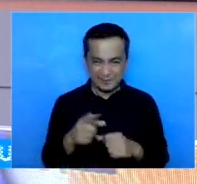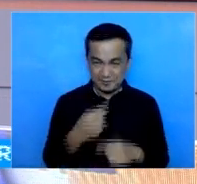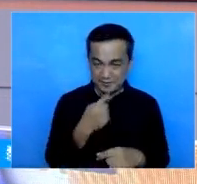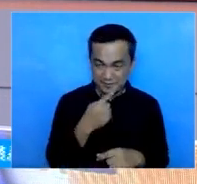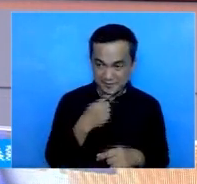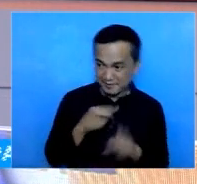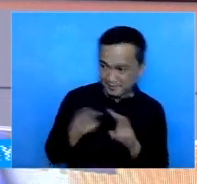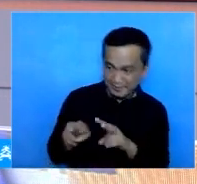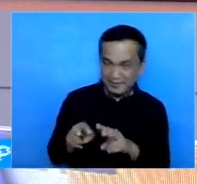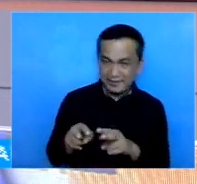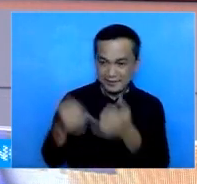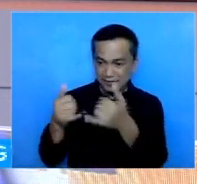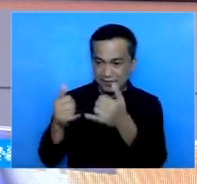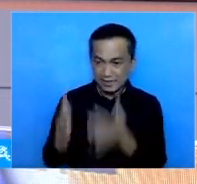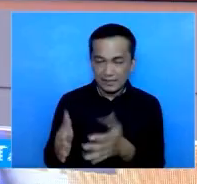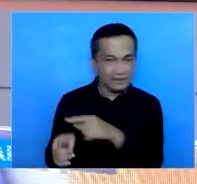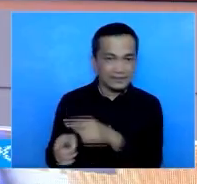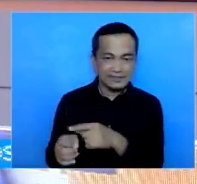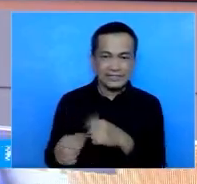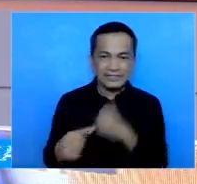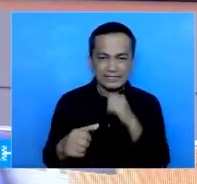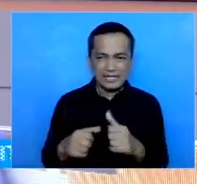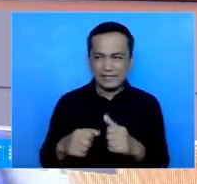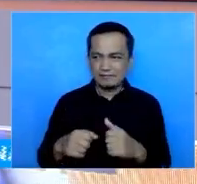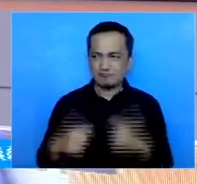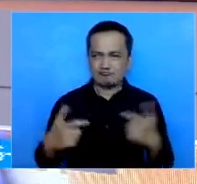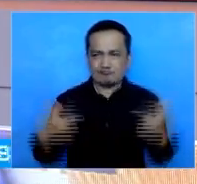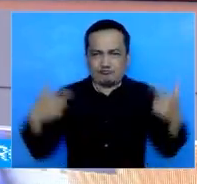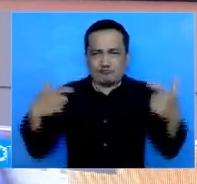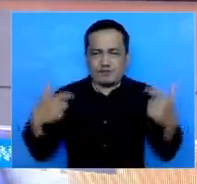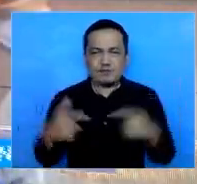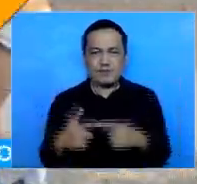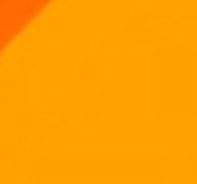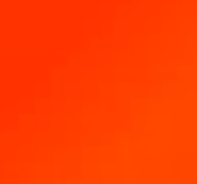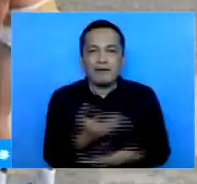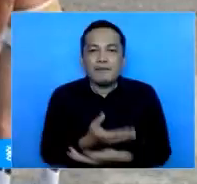mga manlalaro hindi brusko kundi mga bonjing.